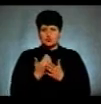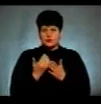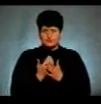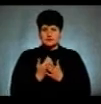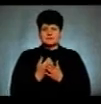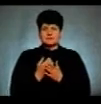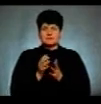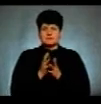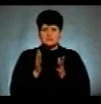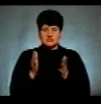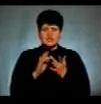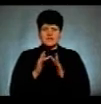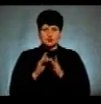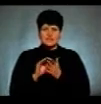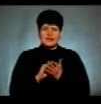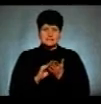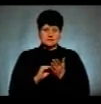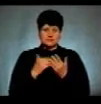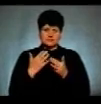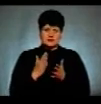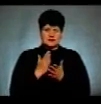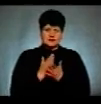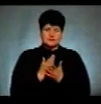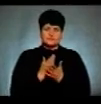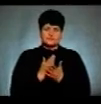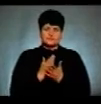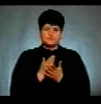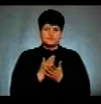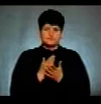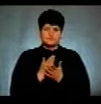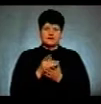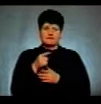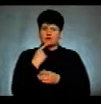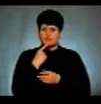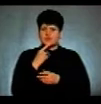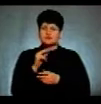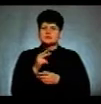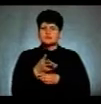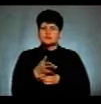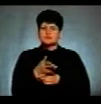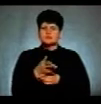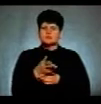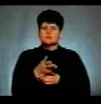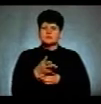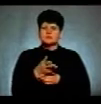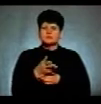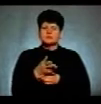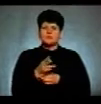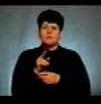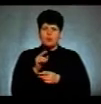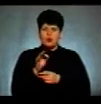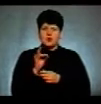рецептів, електронних рецептів, скажімо так, було отварено. Ви казали цифру, пані Марія, так? По